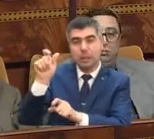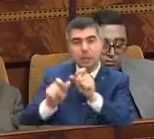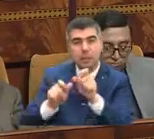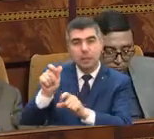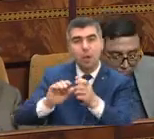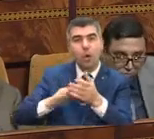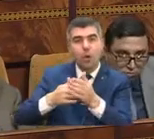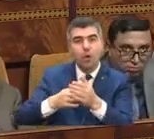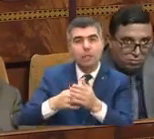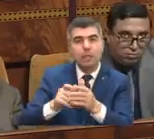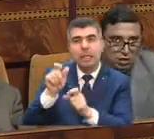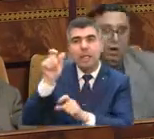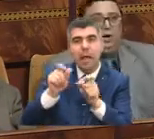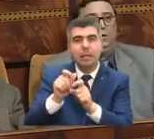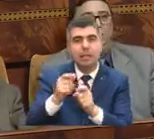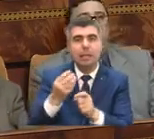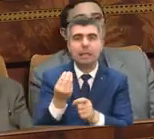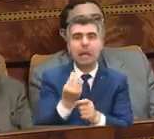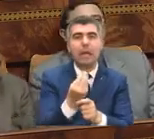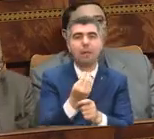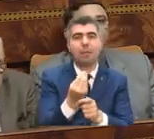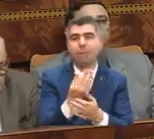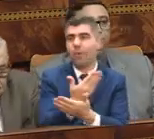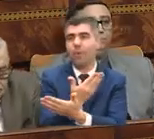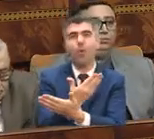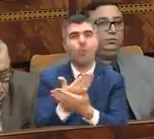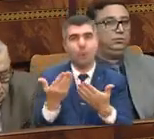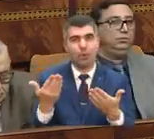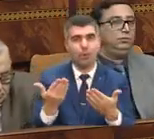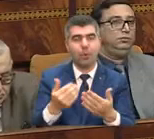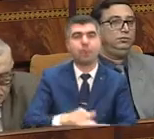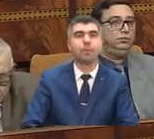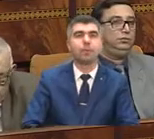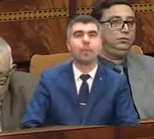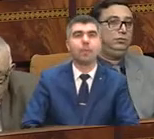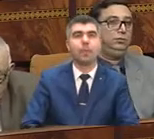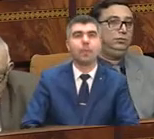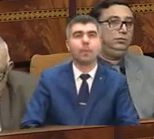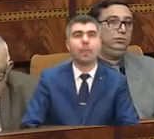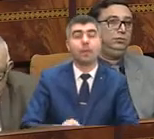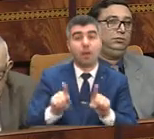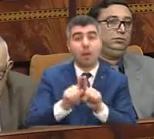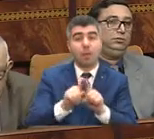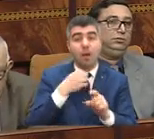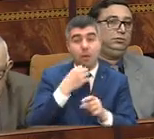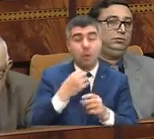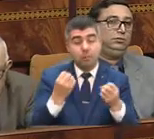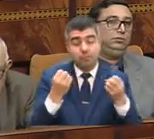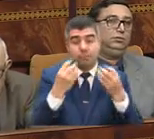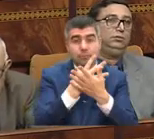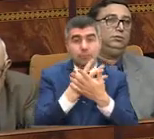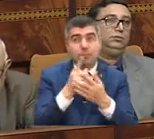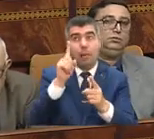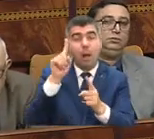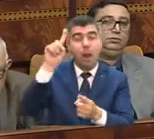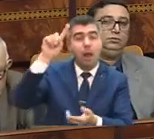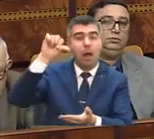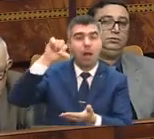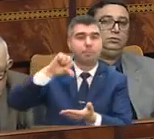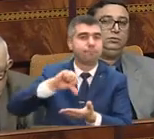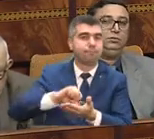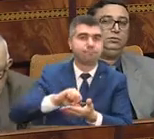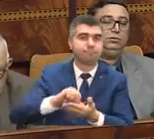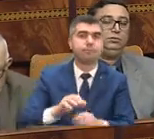كيكرموهم كيضيفوهم، هذا هو اللي يجعل هذاك الأمن. ولكن لا غالب، هذا قدر الله. ولكن